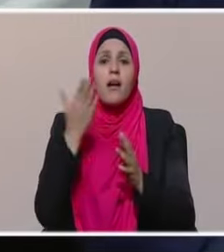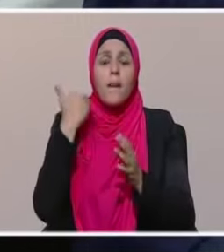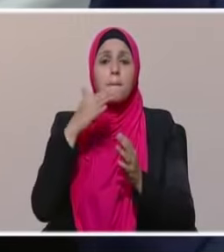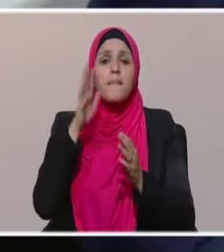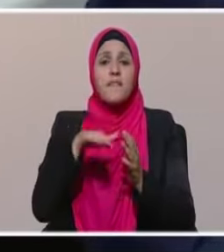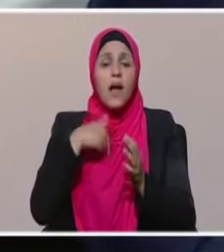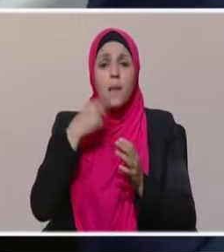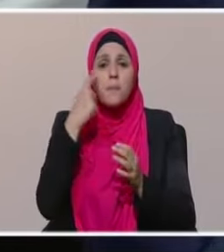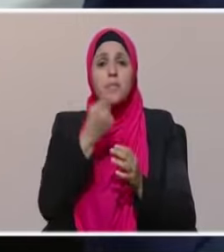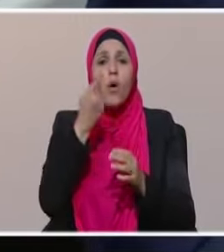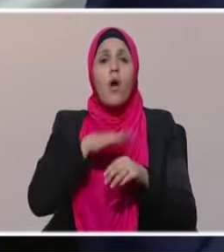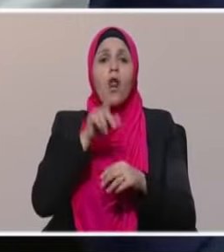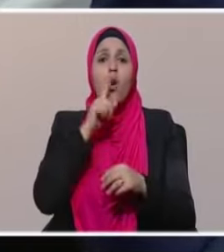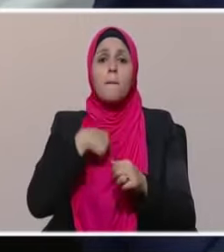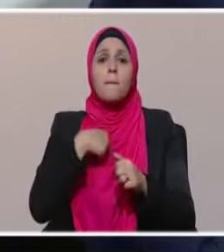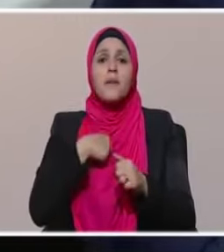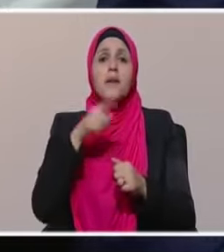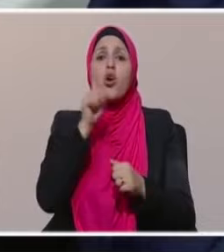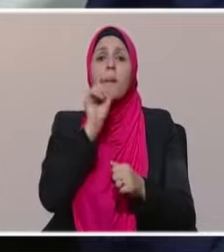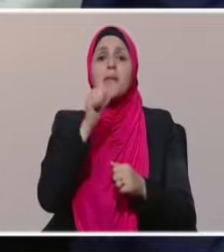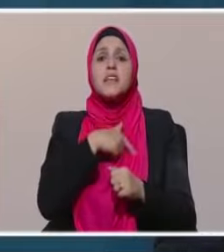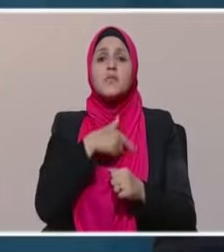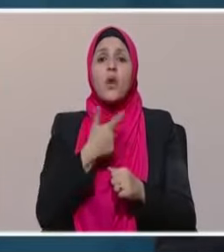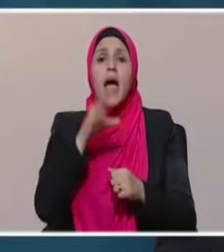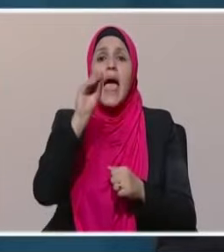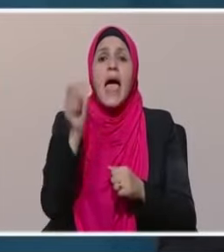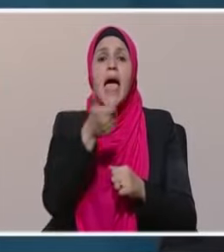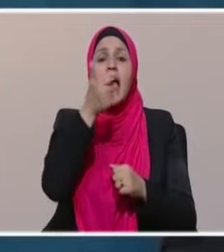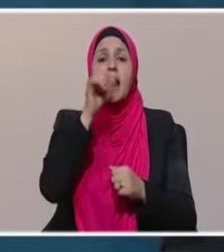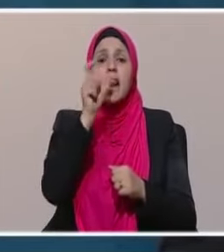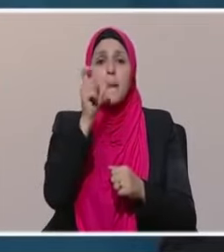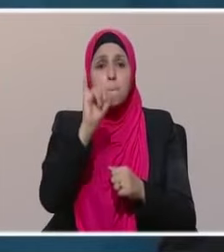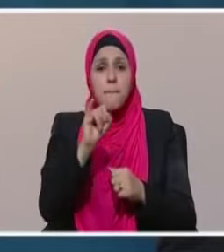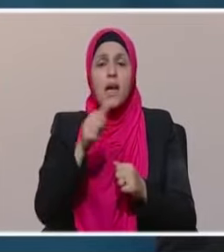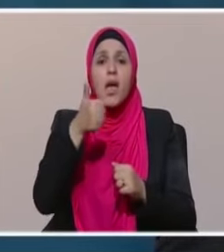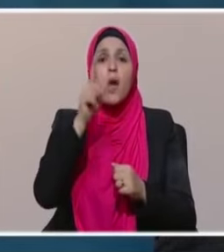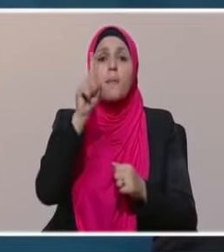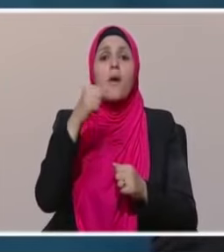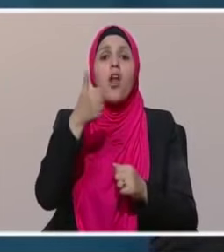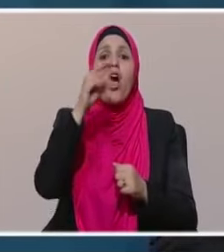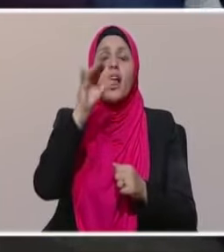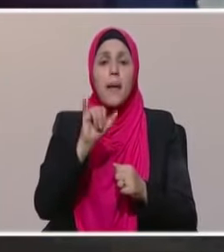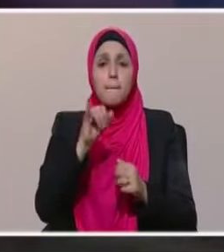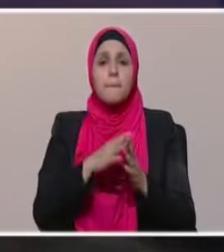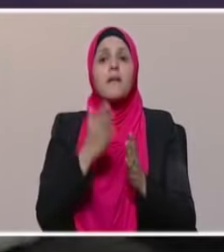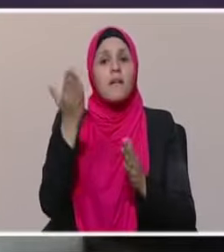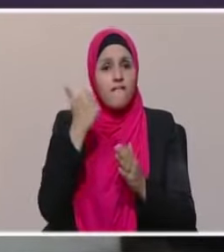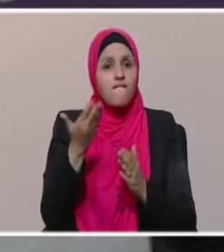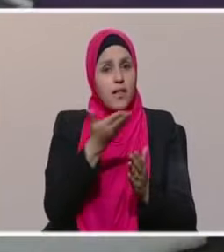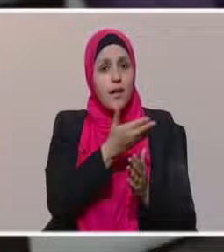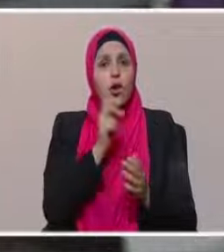انا كنت بدور على والدتي. والدتك اسمها ايه؟ هانم ابراهيم حسين البرنس. تفضل.